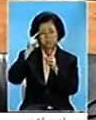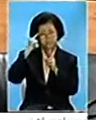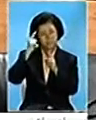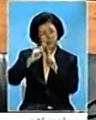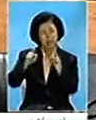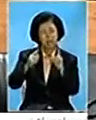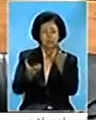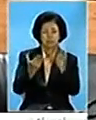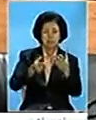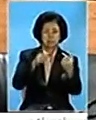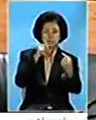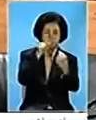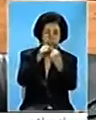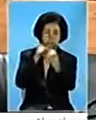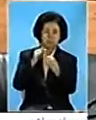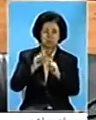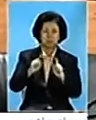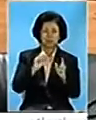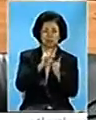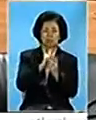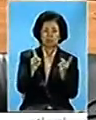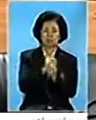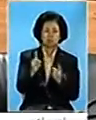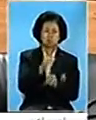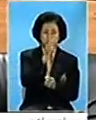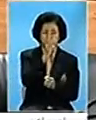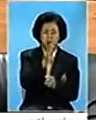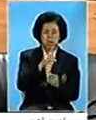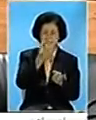รงกันแต่กลับถูกตำหนิจากสังคมว่าทำไมค้านอย่างเดียว